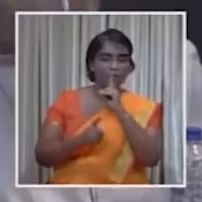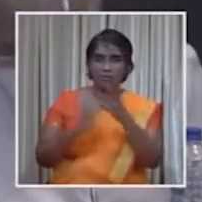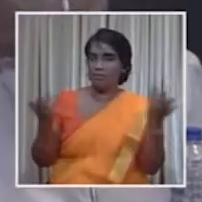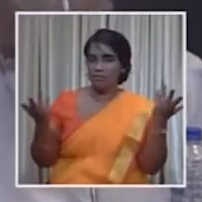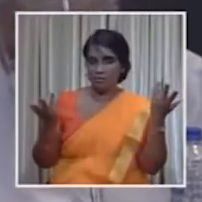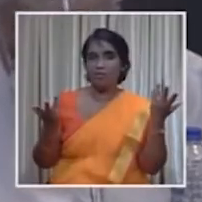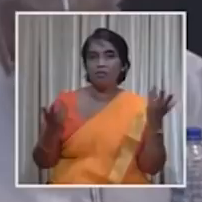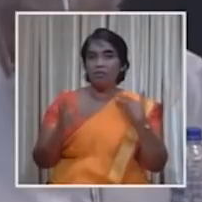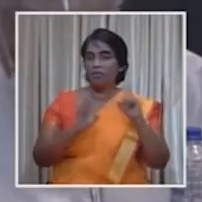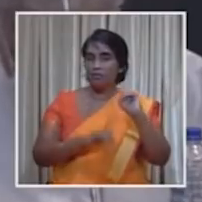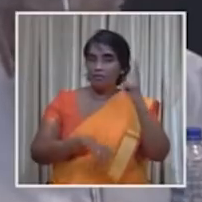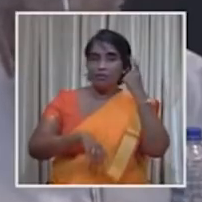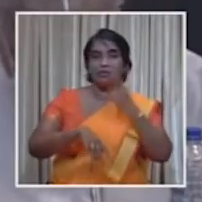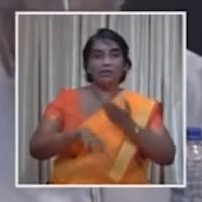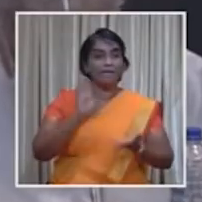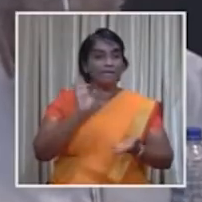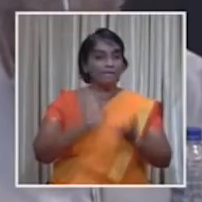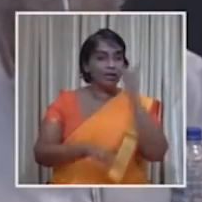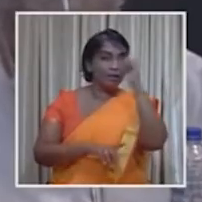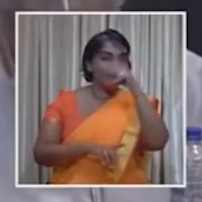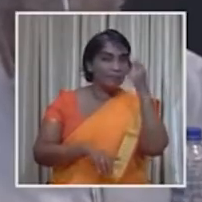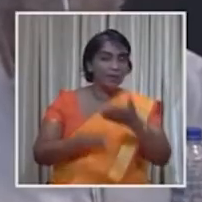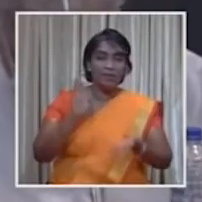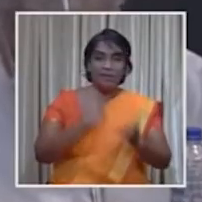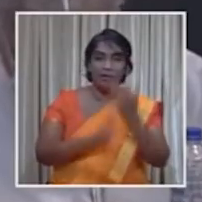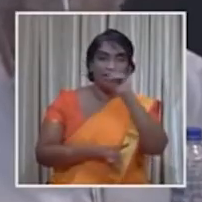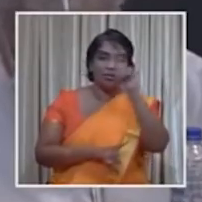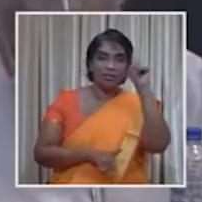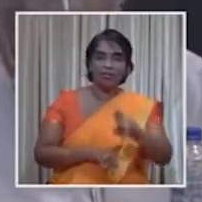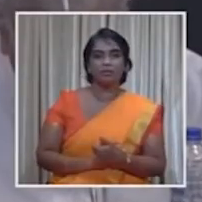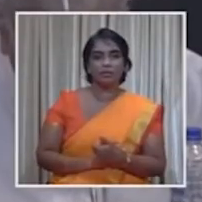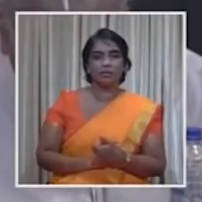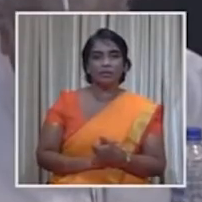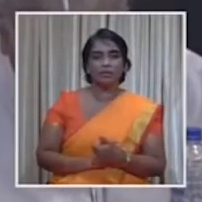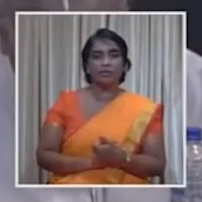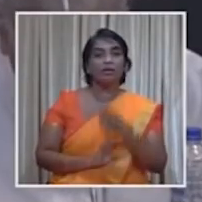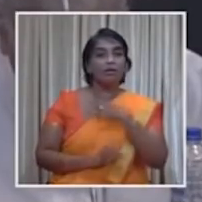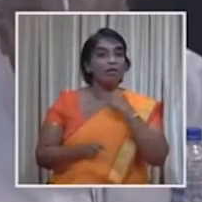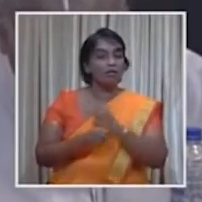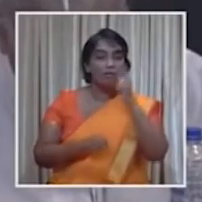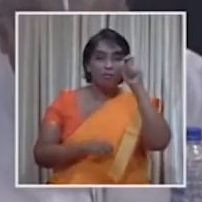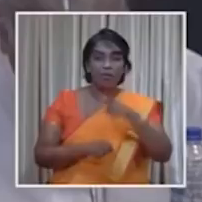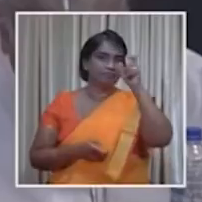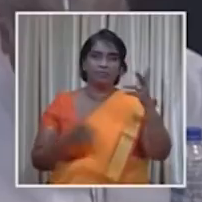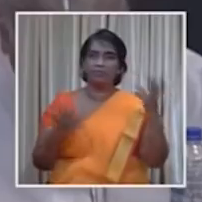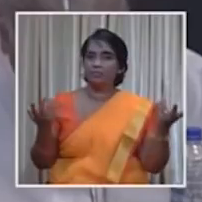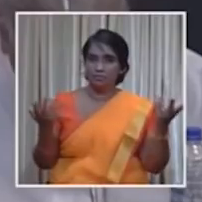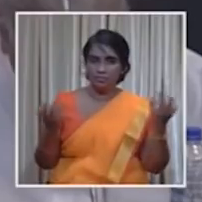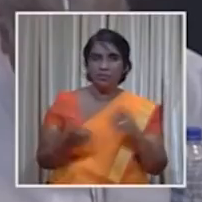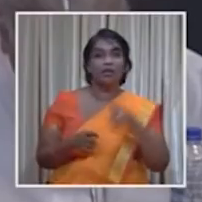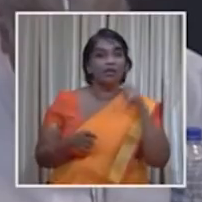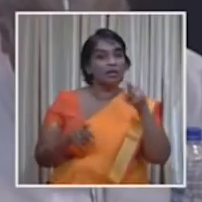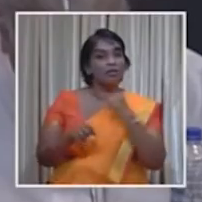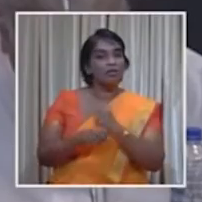නැතුව ඉතිහාසයේ වැඩිම වැටුප් වැඩි කිරීම කරා රුපියල් 10000ක එක විතරම පඩියට එකතු කරා. අපි රාජ්‍ය සේවකයා බරක් හැදිර කවදාවත් දැක්කේ නැහැ. මේ